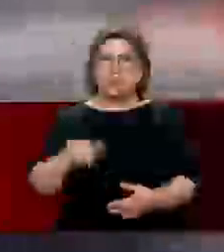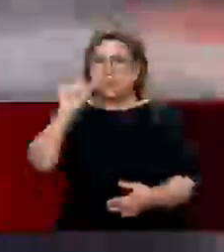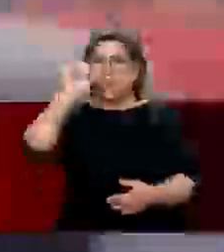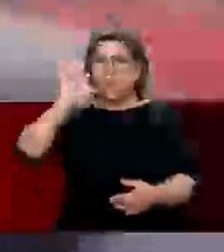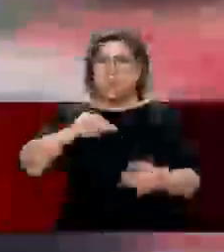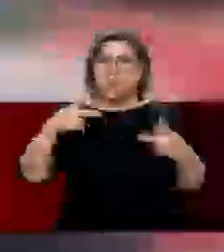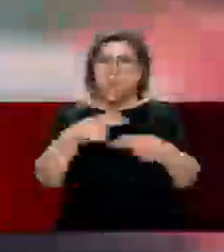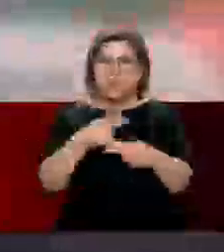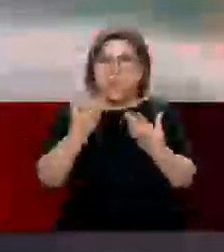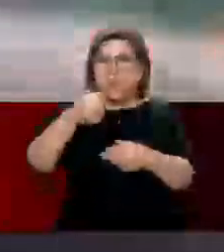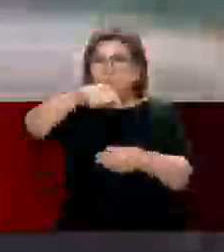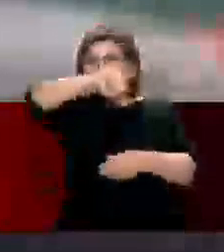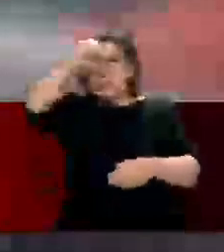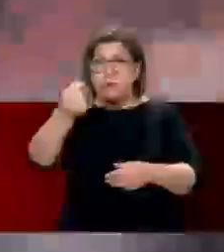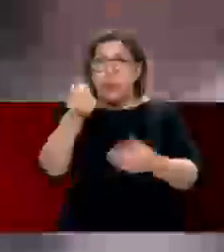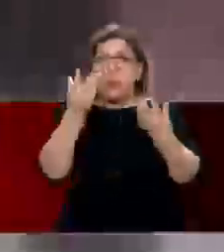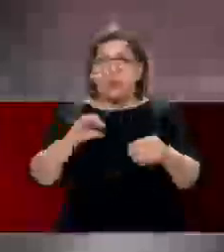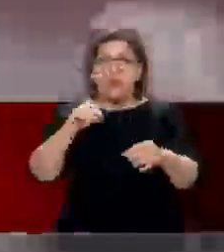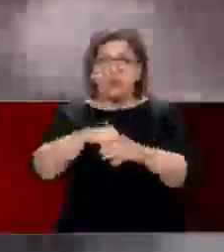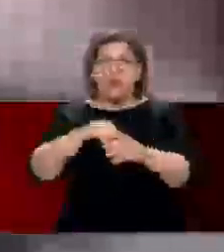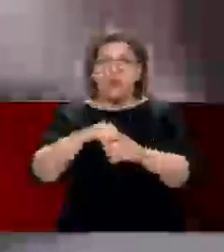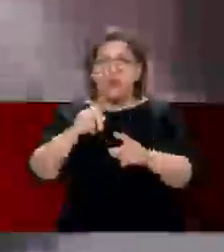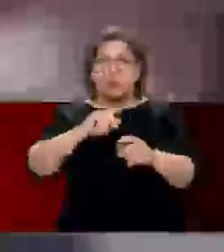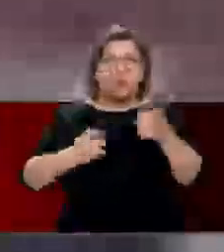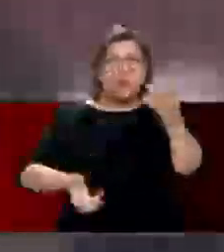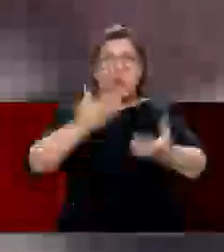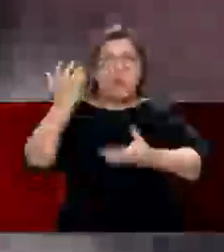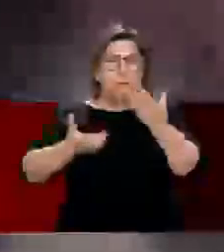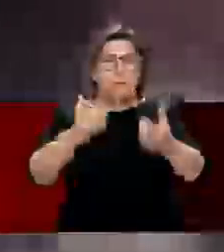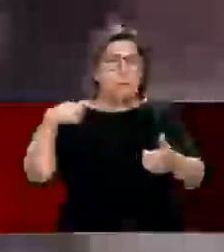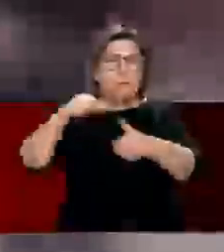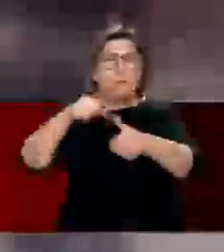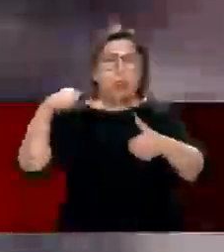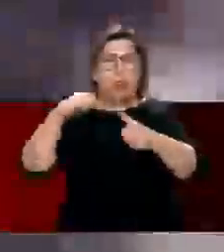Doğalgaz kesilmediği için alevler yükselmeye, patlamalar yaşanmaya devam etti.